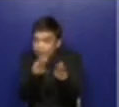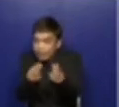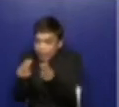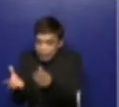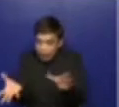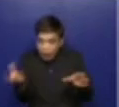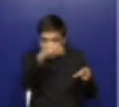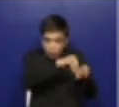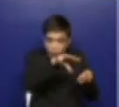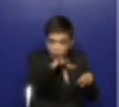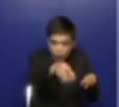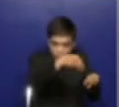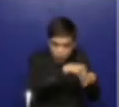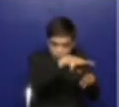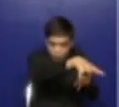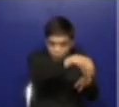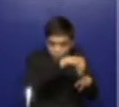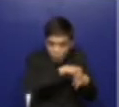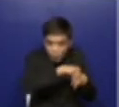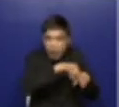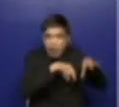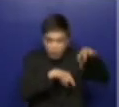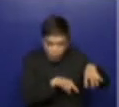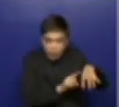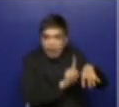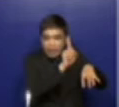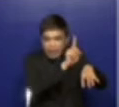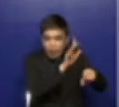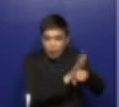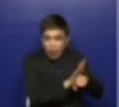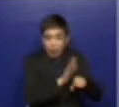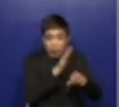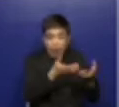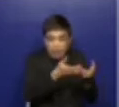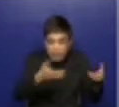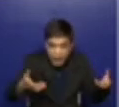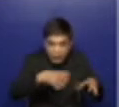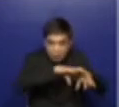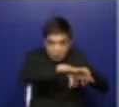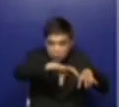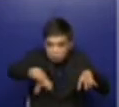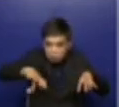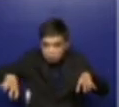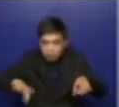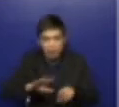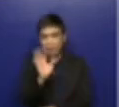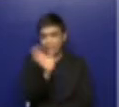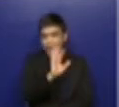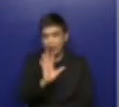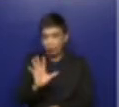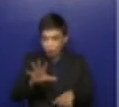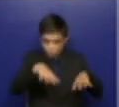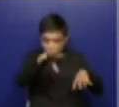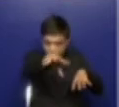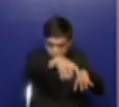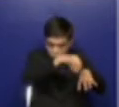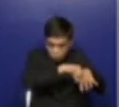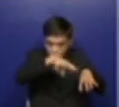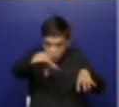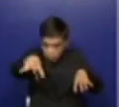ยู่แบบนี้ประชาชนยังไม่มีความหวังท่านประธานฝากด้วยว่าไปถึงรัฐบาลให้มันอยู่รวมกันเรื่อง